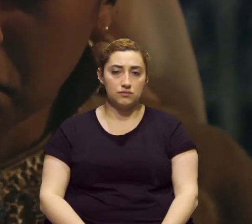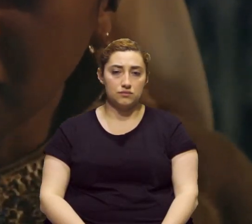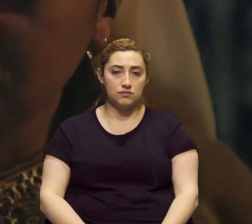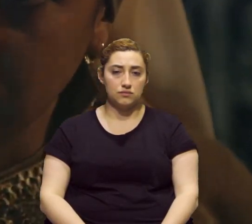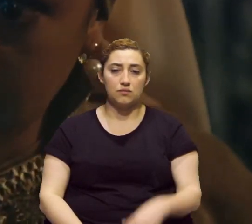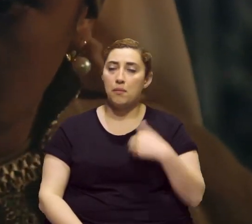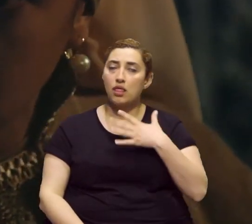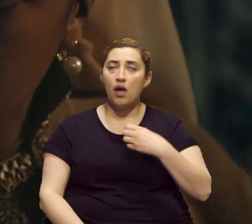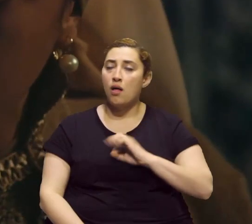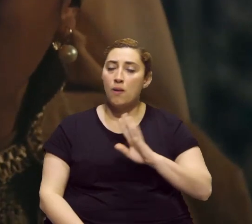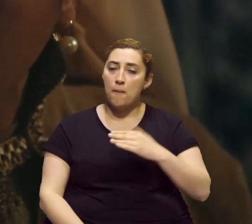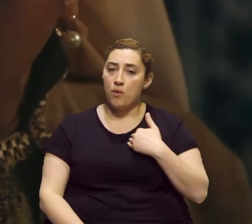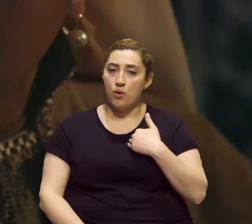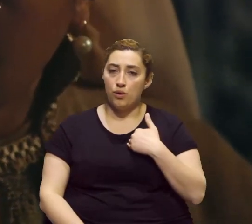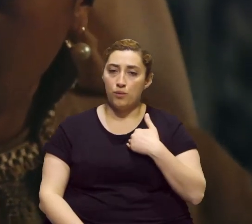Ben artık